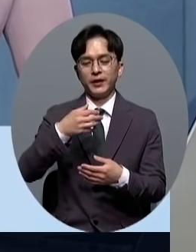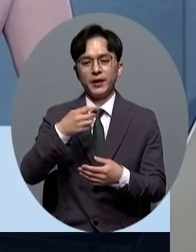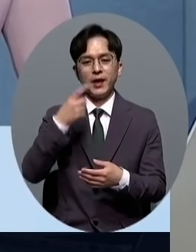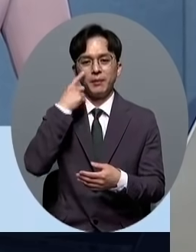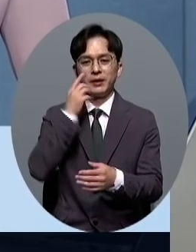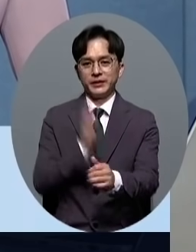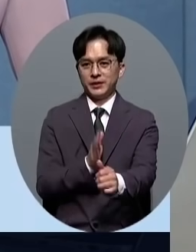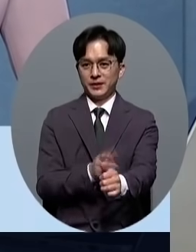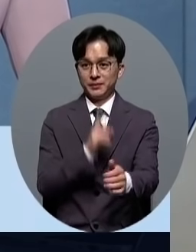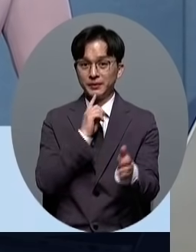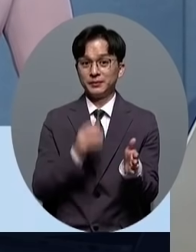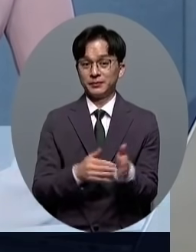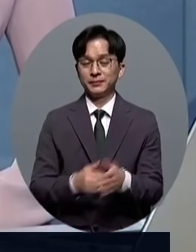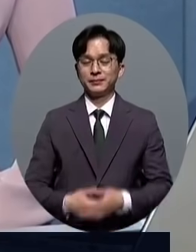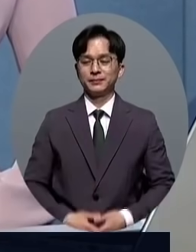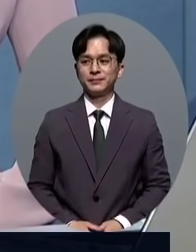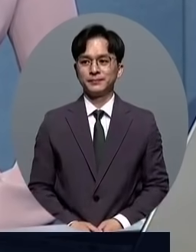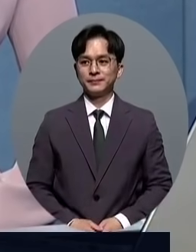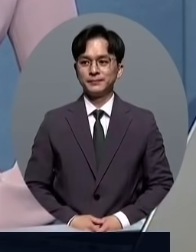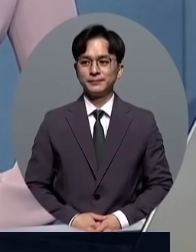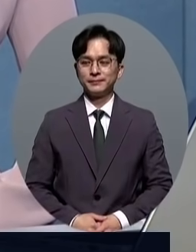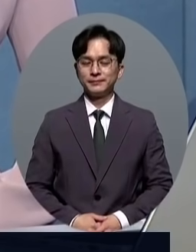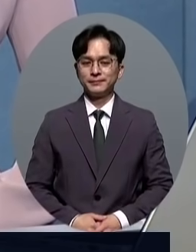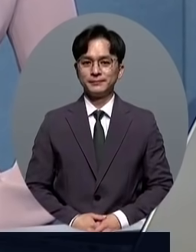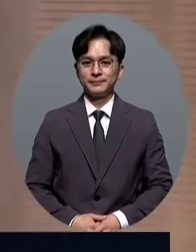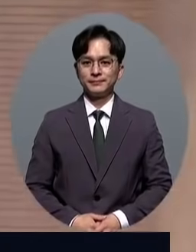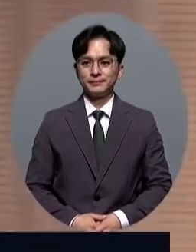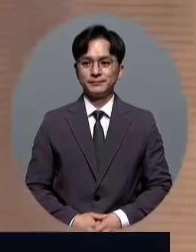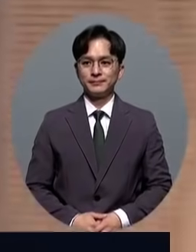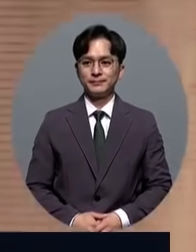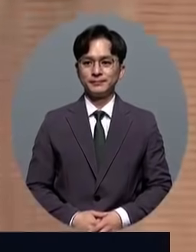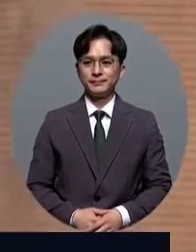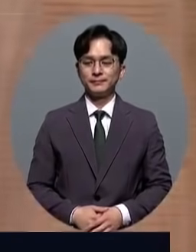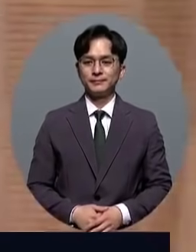받아들이라고 목소리를 높였습니다. 이광희 기자입니다.